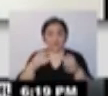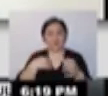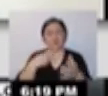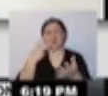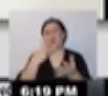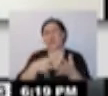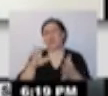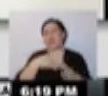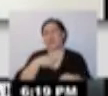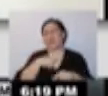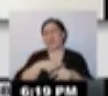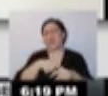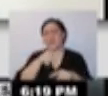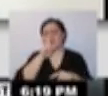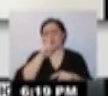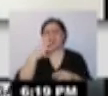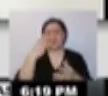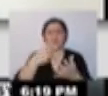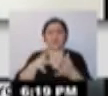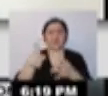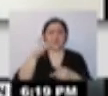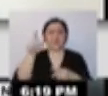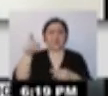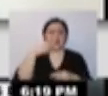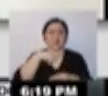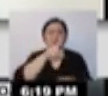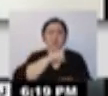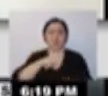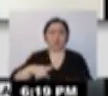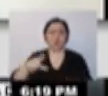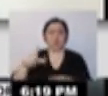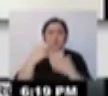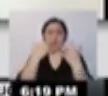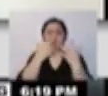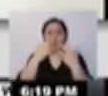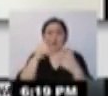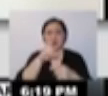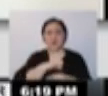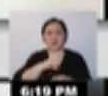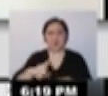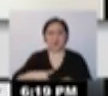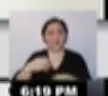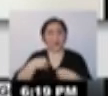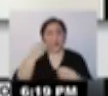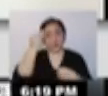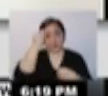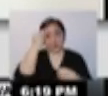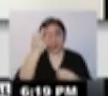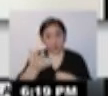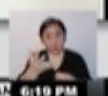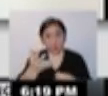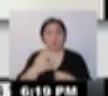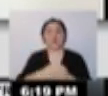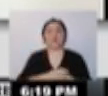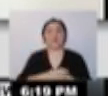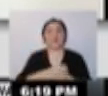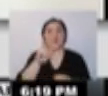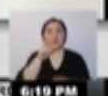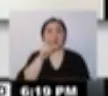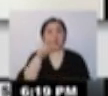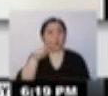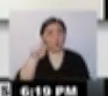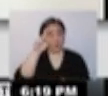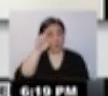magpa-file-file lang kaso, walang kwintong tao yan eh, drug lord yan eh. Hayaan mo lang yan siya. Pero basta, ito lang masasabi ko sa inyo. Sino paniwalaan